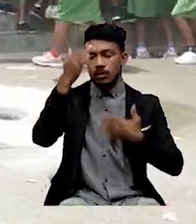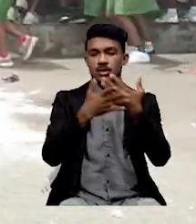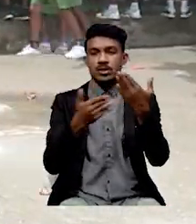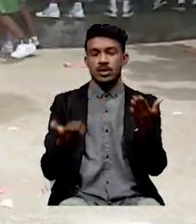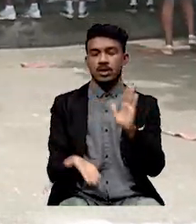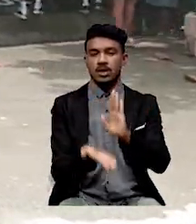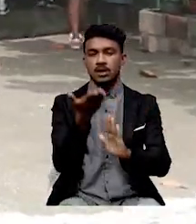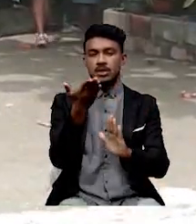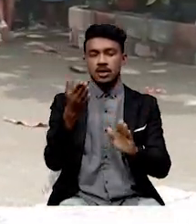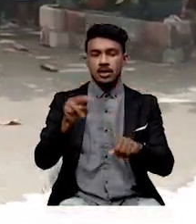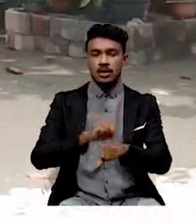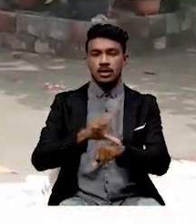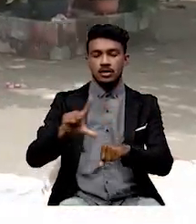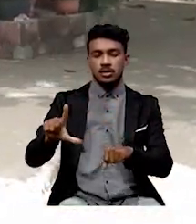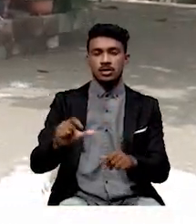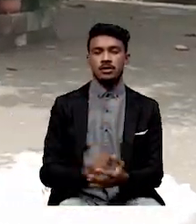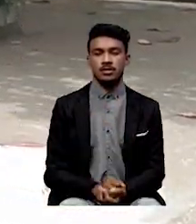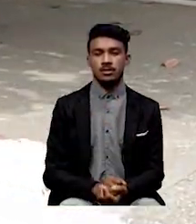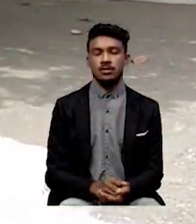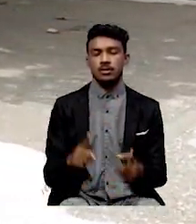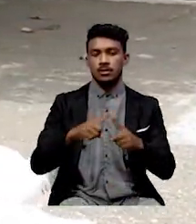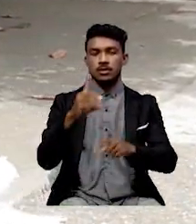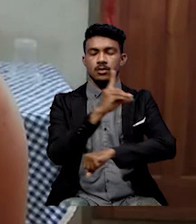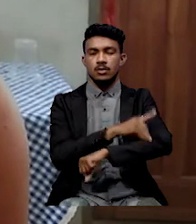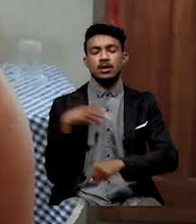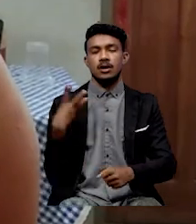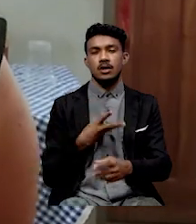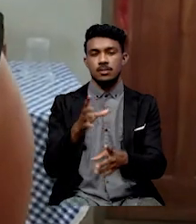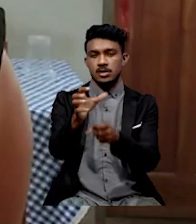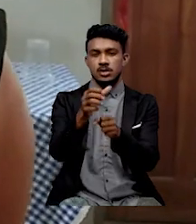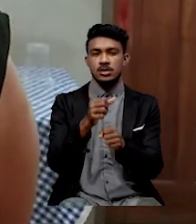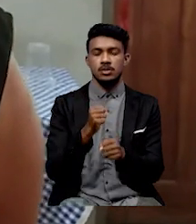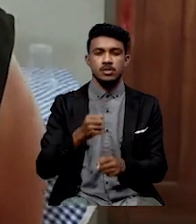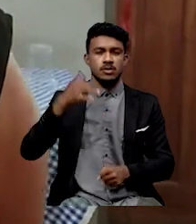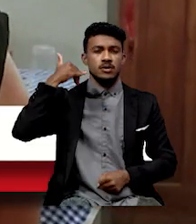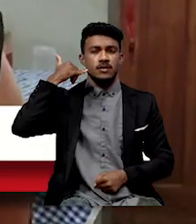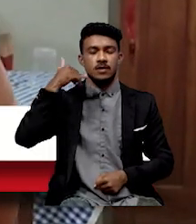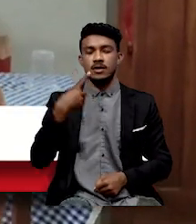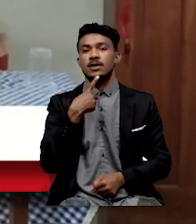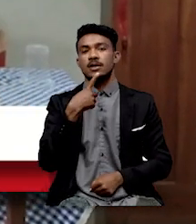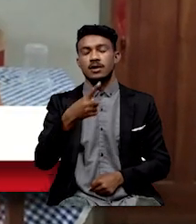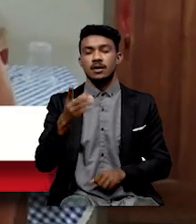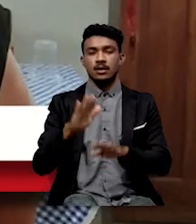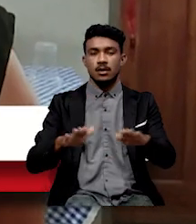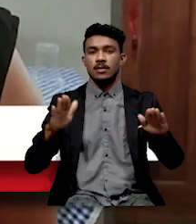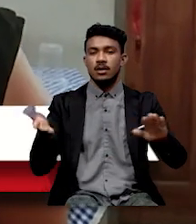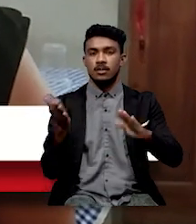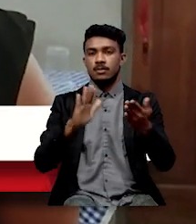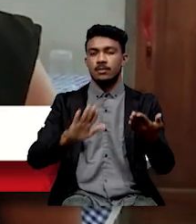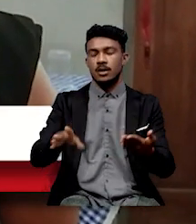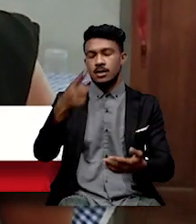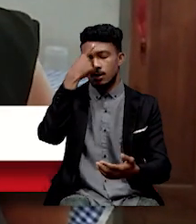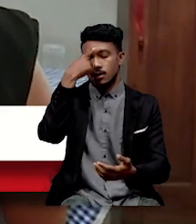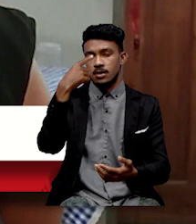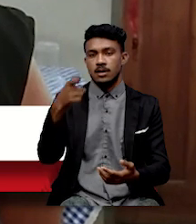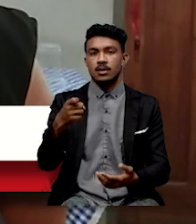nasional. Ohi makfai na amisimu, telefone dihang katak, labarek nema. Nebe ame dia katak labar ini mate basai de. Nebe